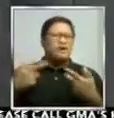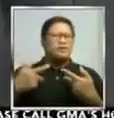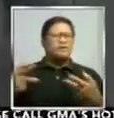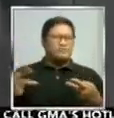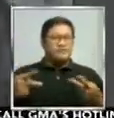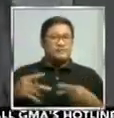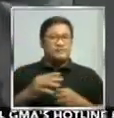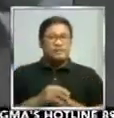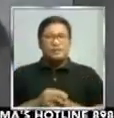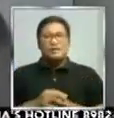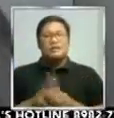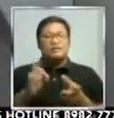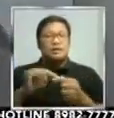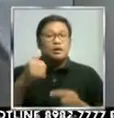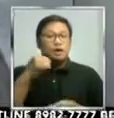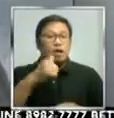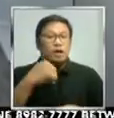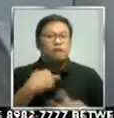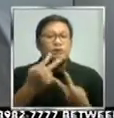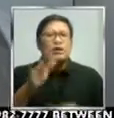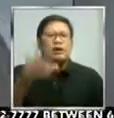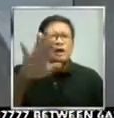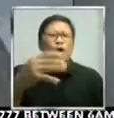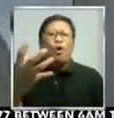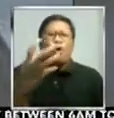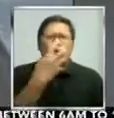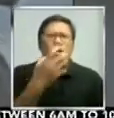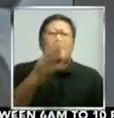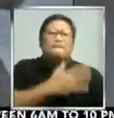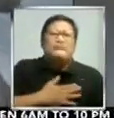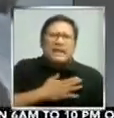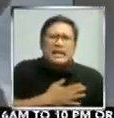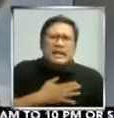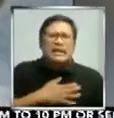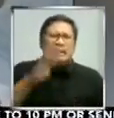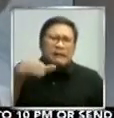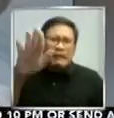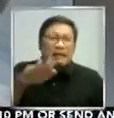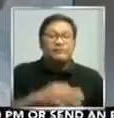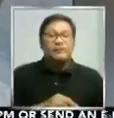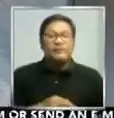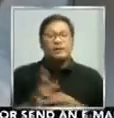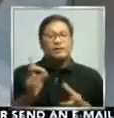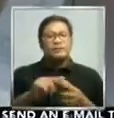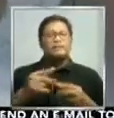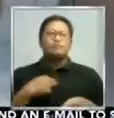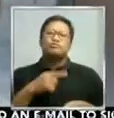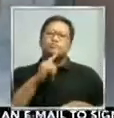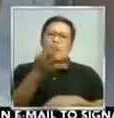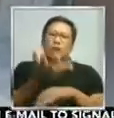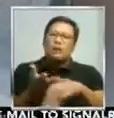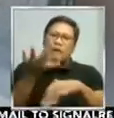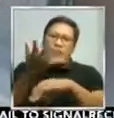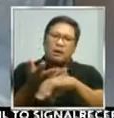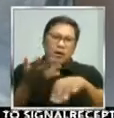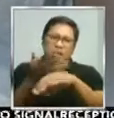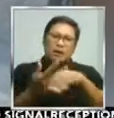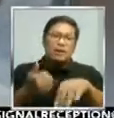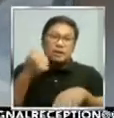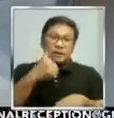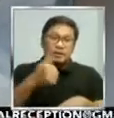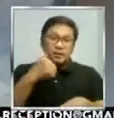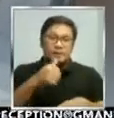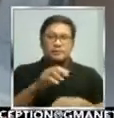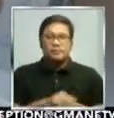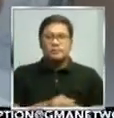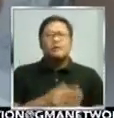Oxygen lang naman, te! Aalis din po kami agad! Sa isang punto, nagmamakaawa pa si Aling Josefina. Parang